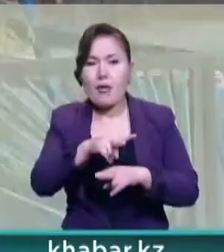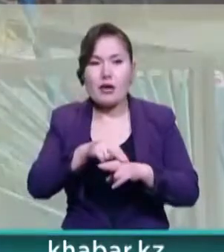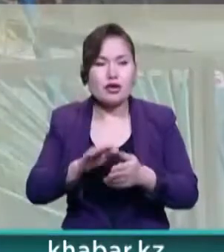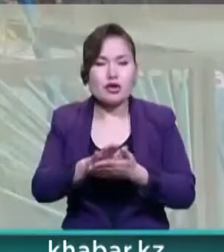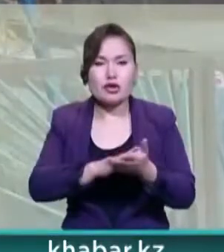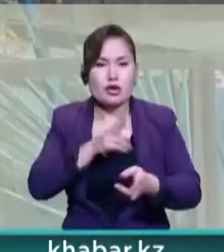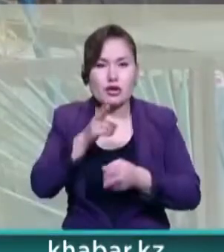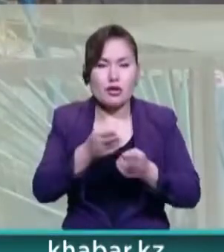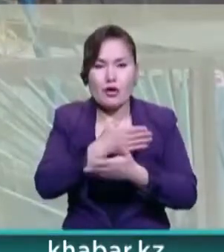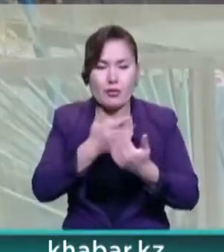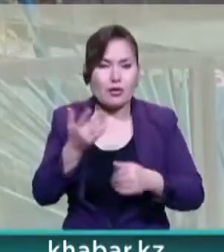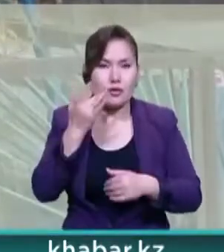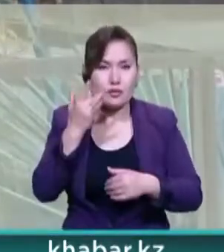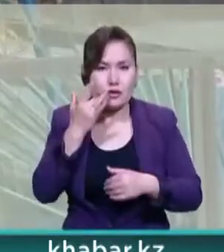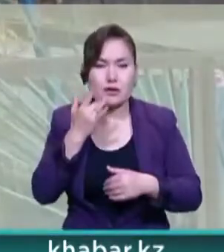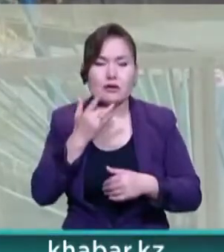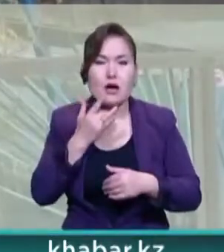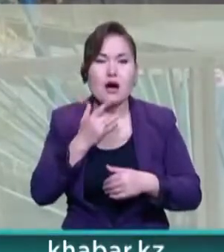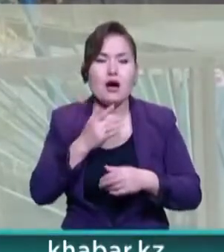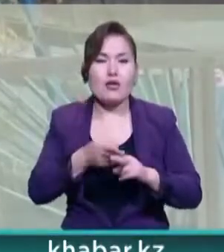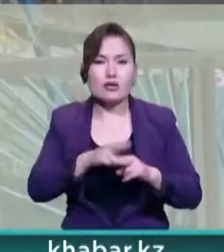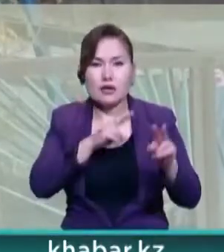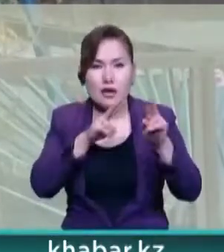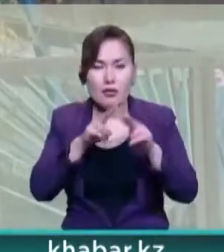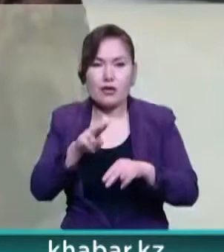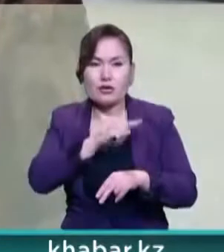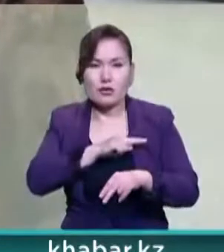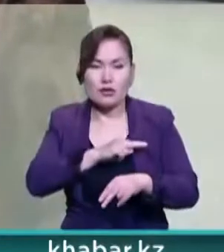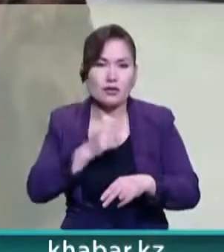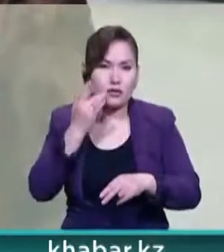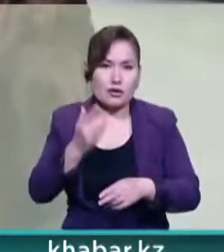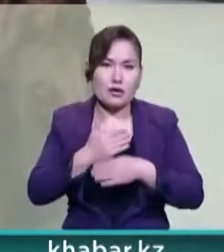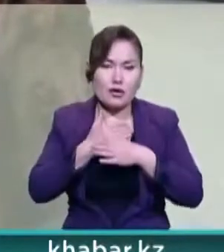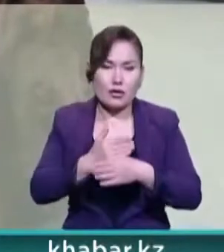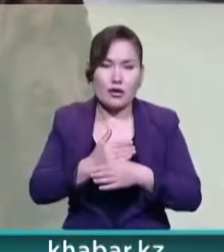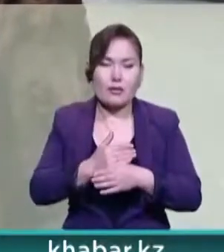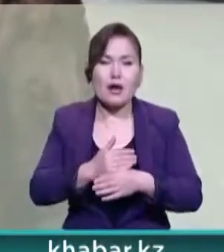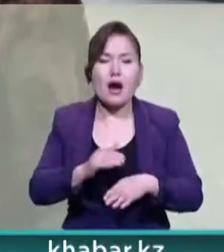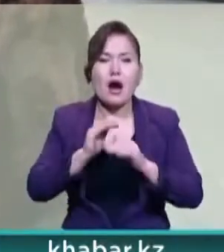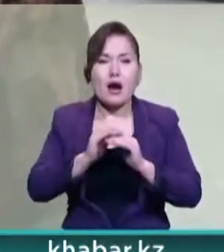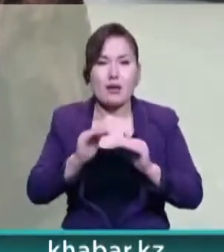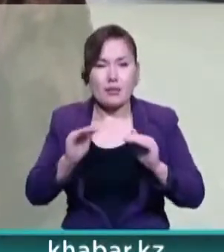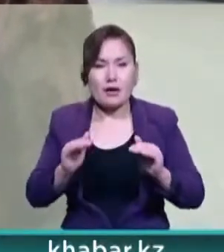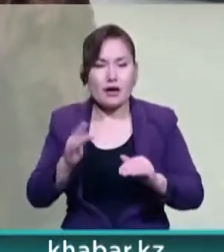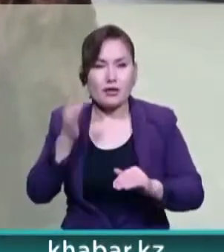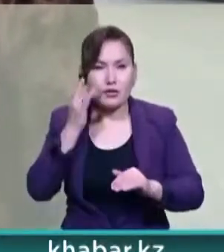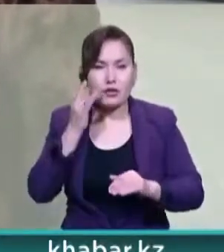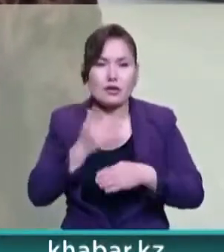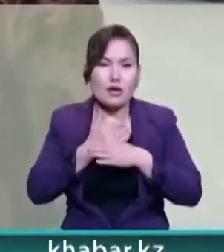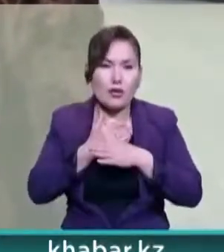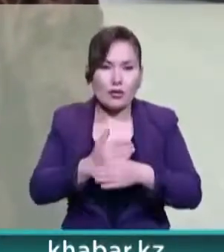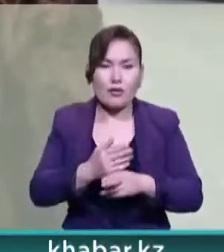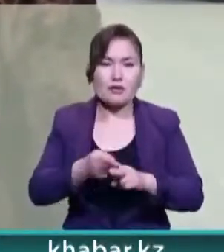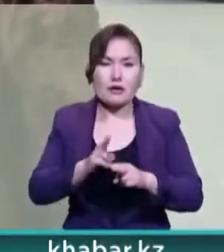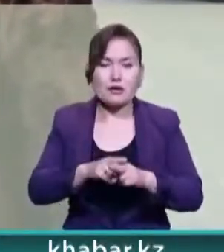Учасковый қызметкерлер үйді аралап, қай уақытта болса да көмекке дайын. Карантин кезінде балдарға маскасы